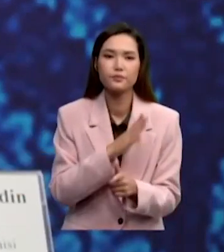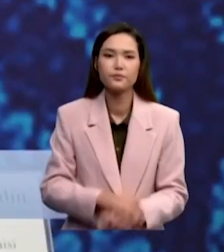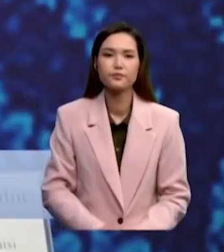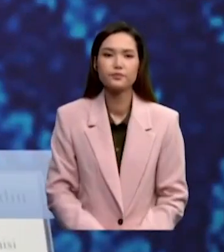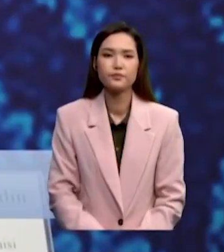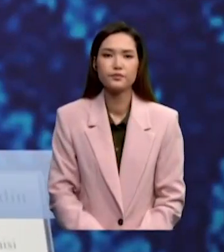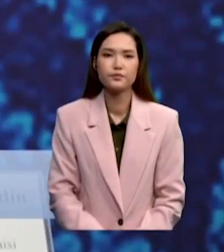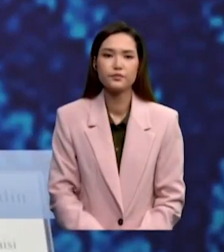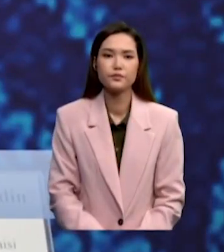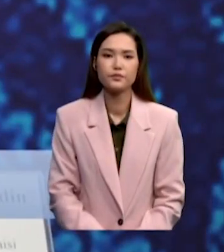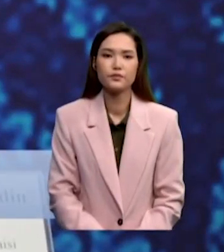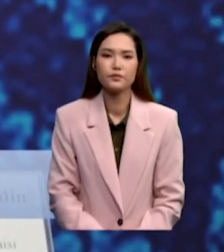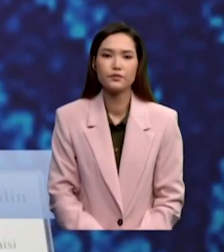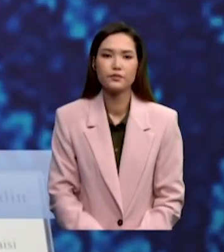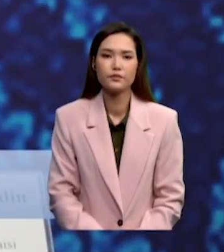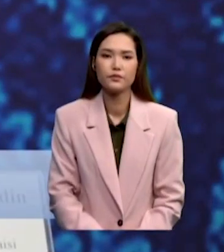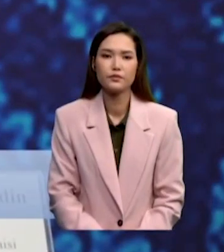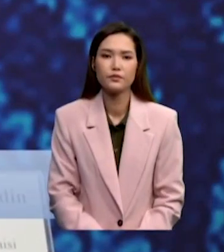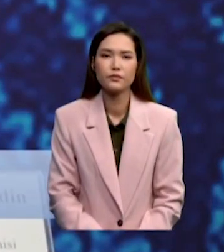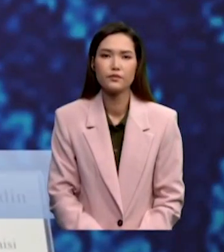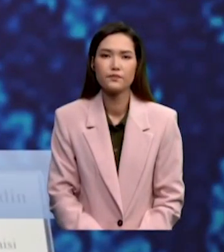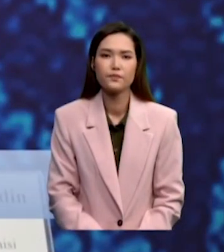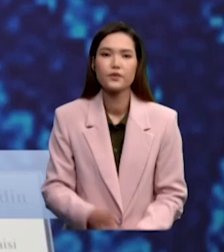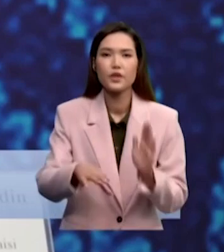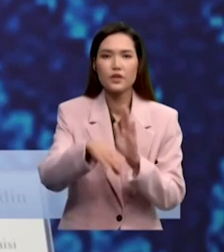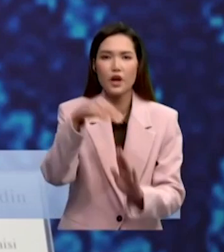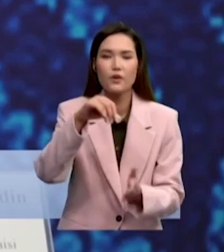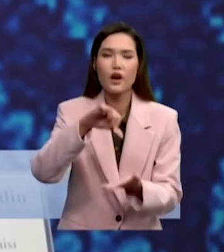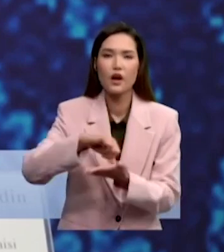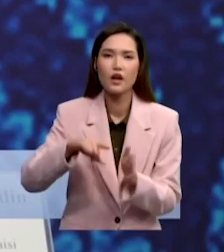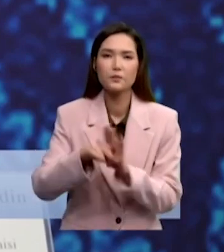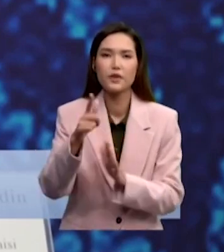ұмуми санының 79 бүтін... Сайлауға қатысқандар саны